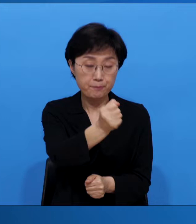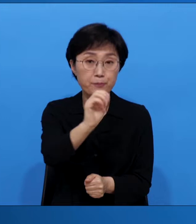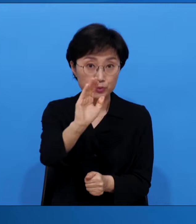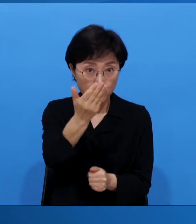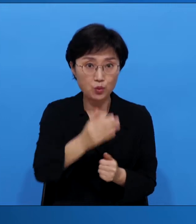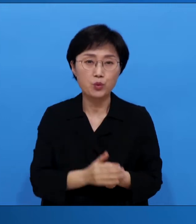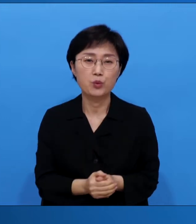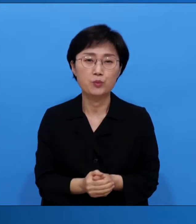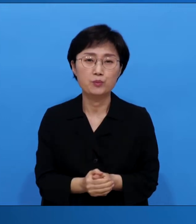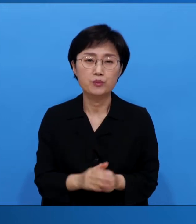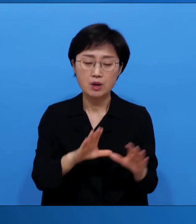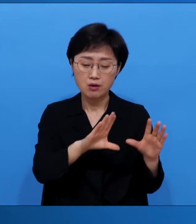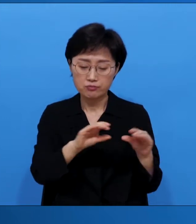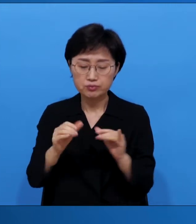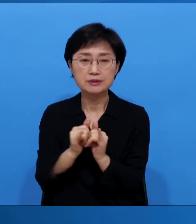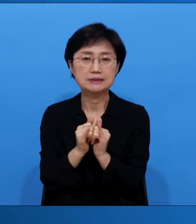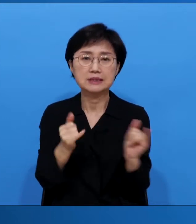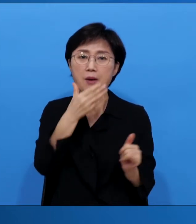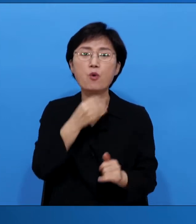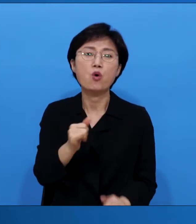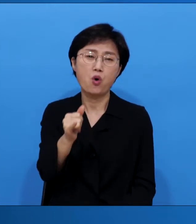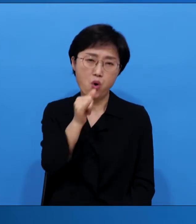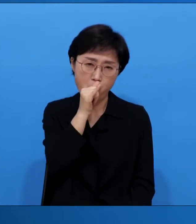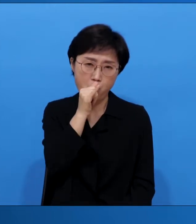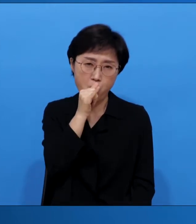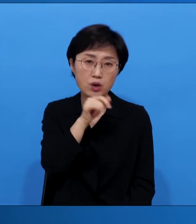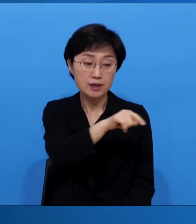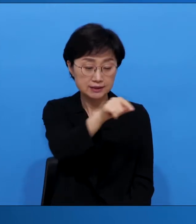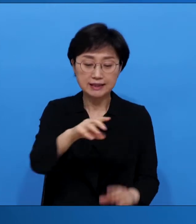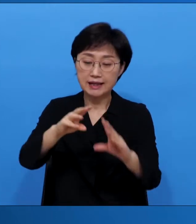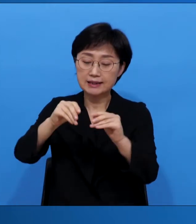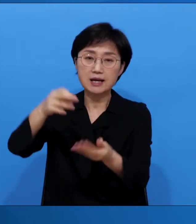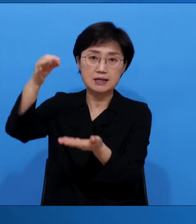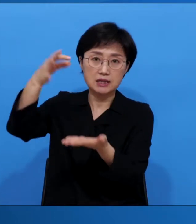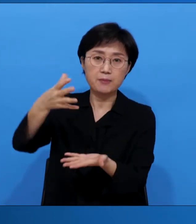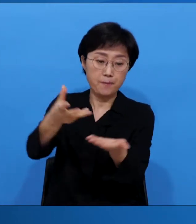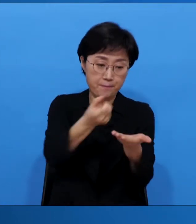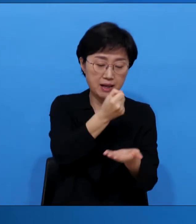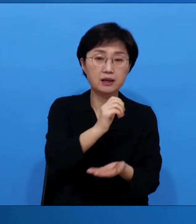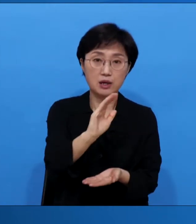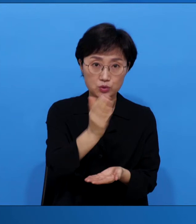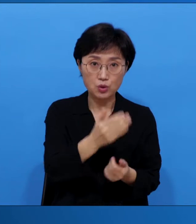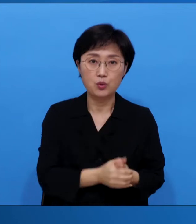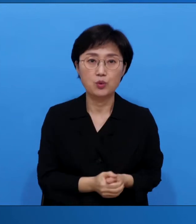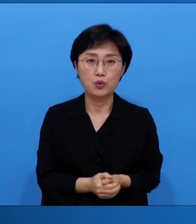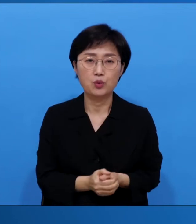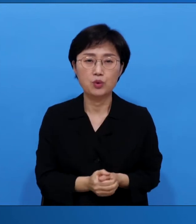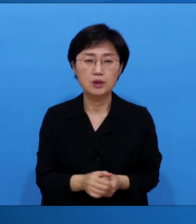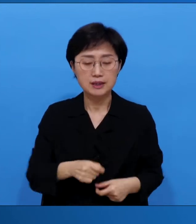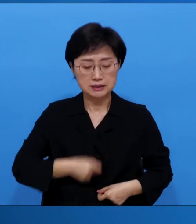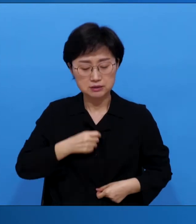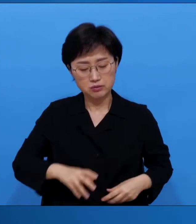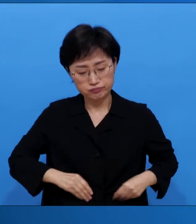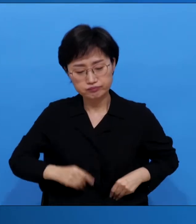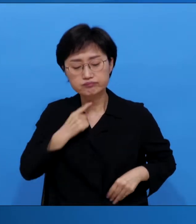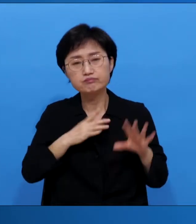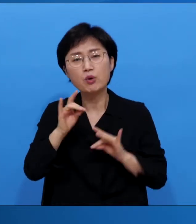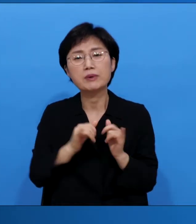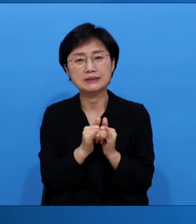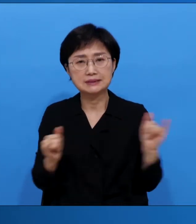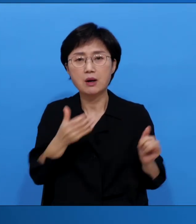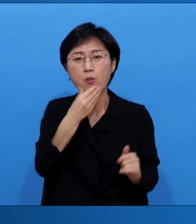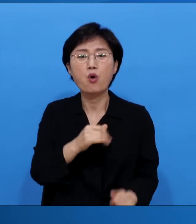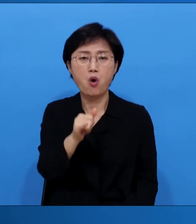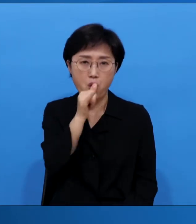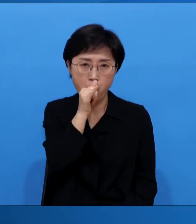받을 것이며 온유한 자는 복이 있나니 그들이 땅을 기업으로 받을 것이며 의에 줄이고 목마른 자는